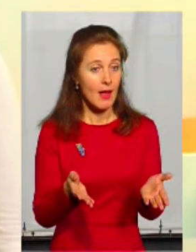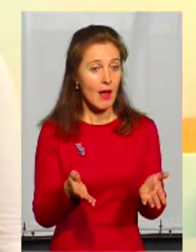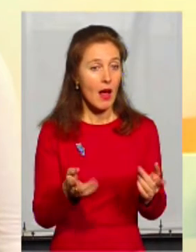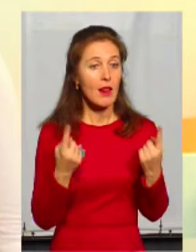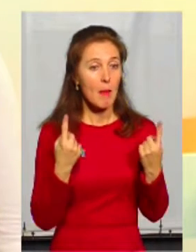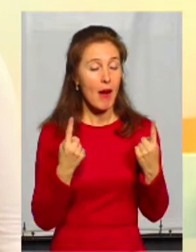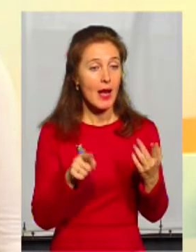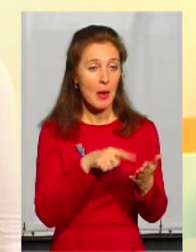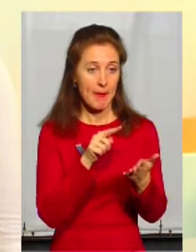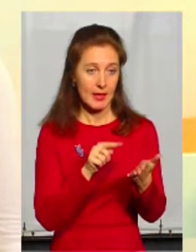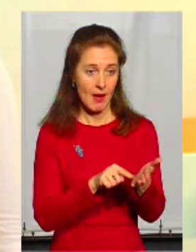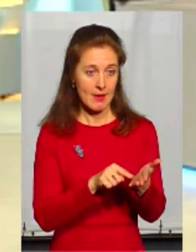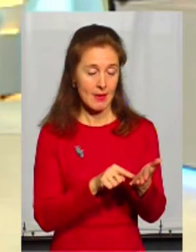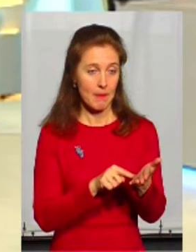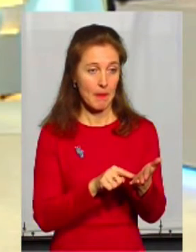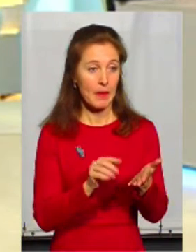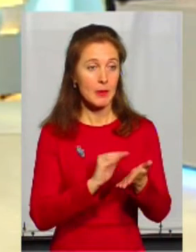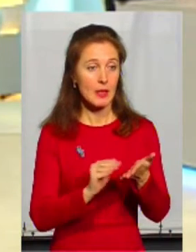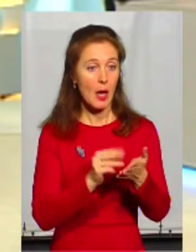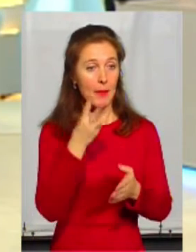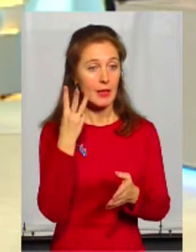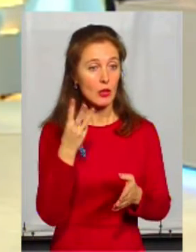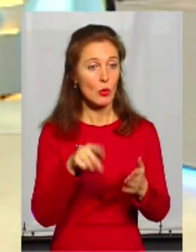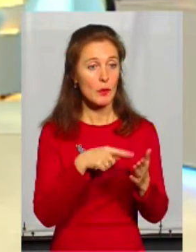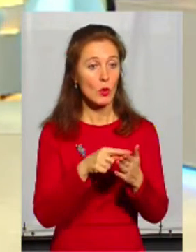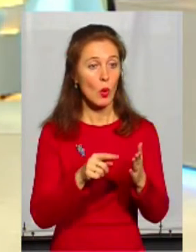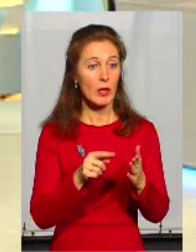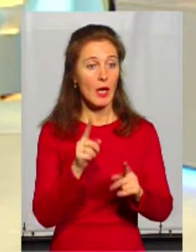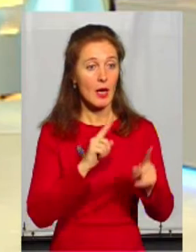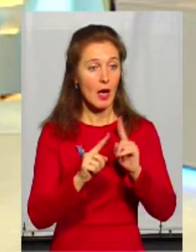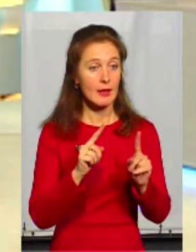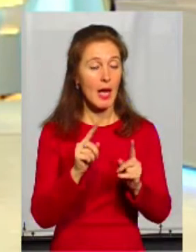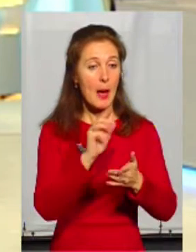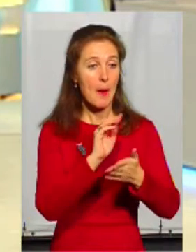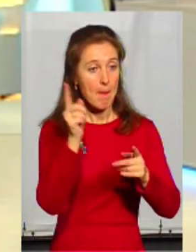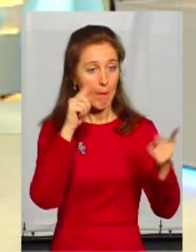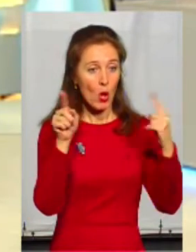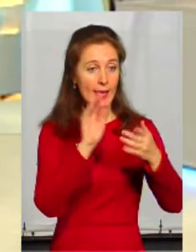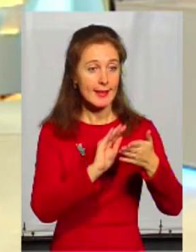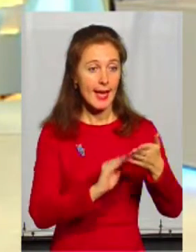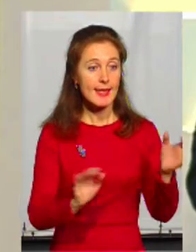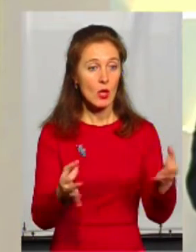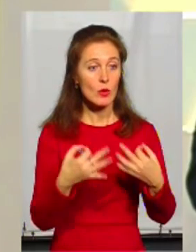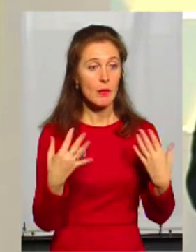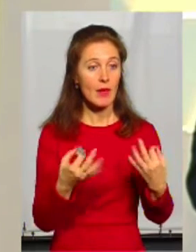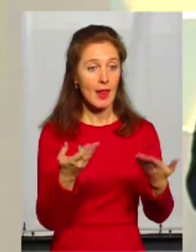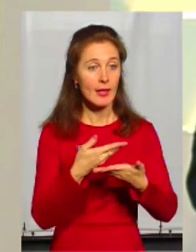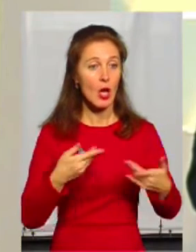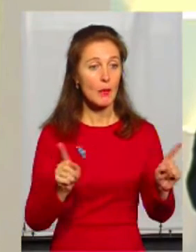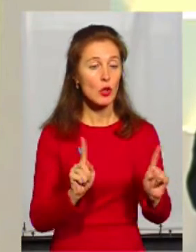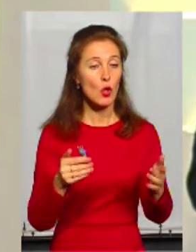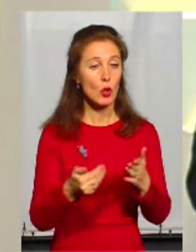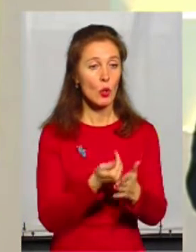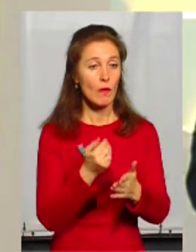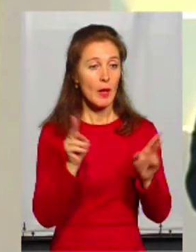глобальне питання. Прес-секретарка Хмельницької міської ради і поетеса Ольга Саліпа розповіла нам, що нові